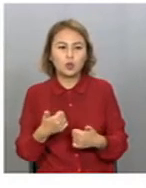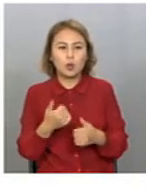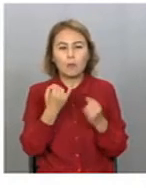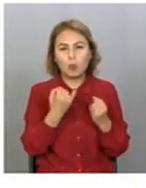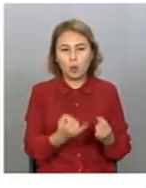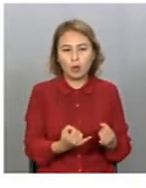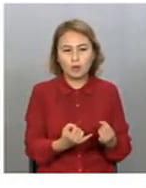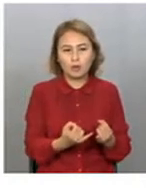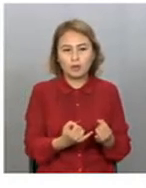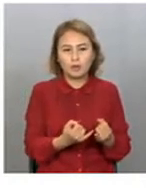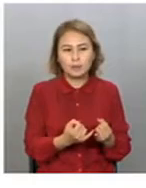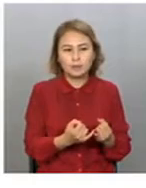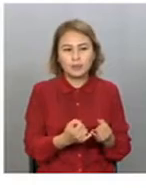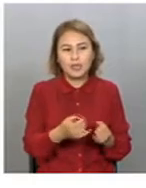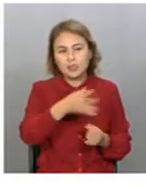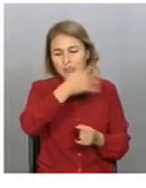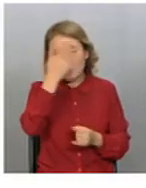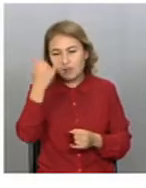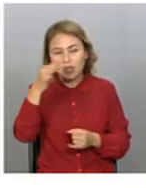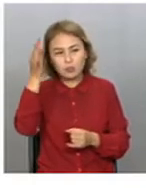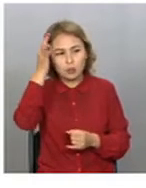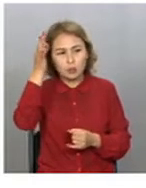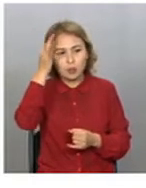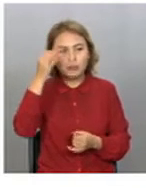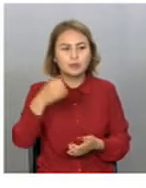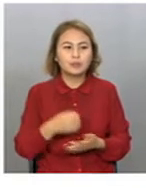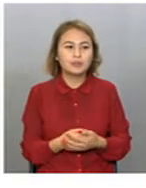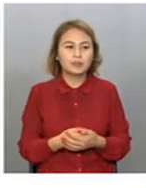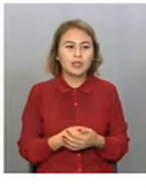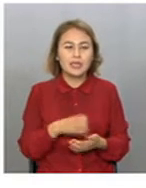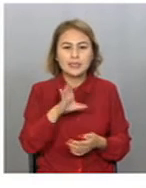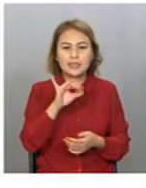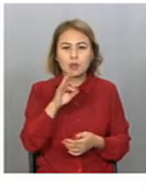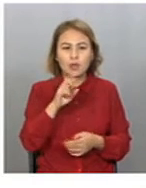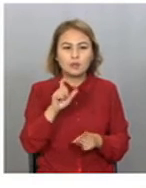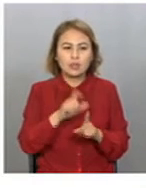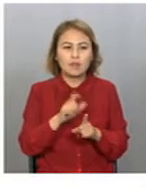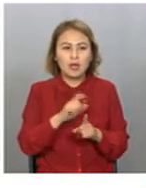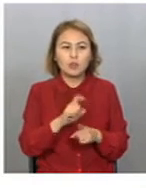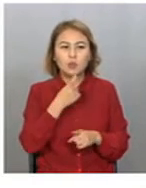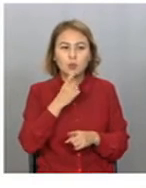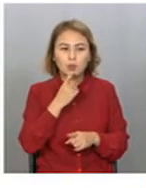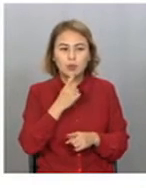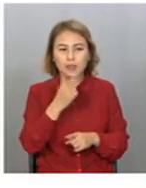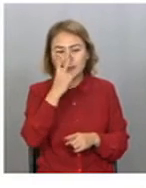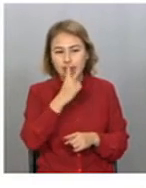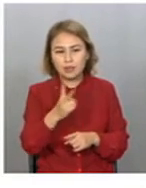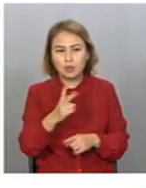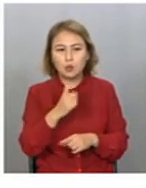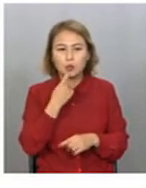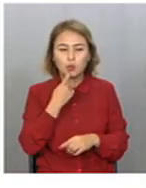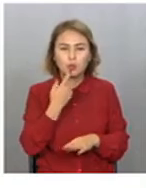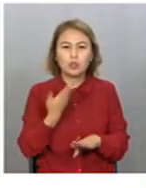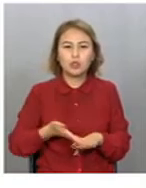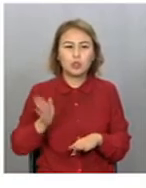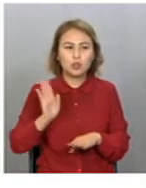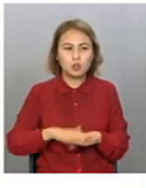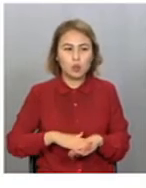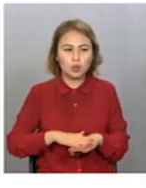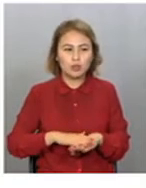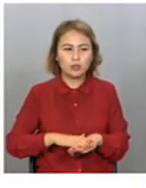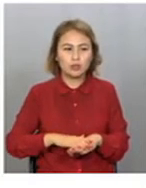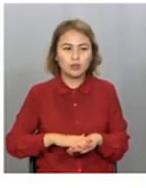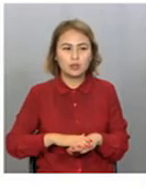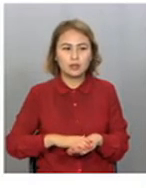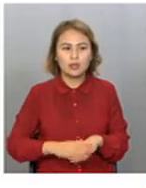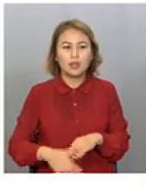«плохо», «забывать» – «помнить». Синонимы к словам «трудный» – «глядеть». «Трудный»